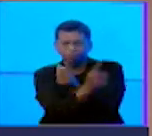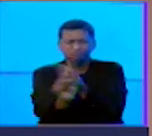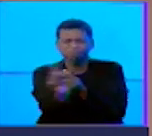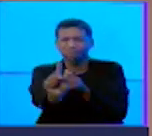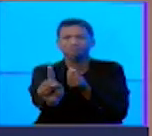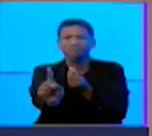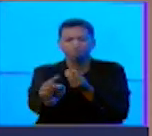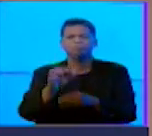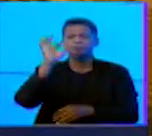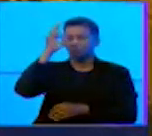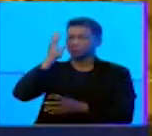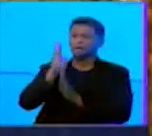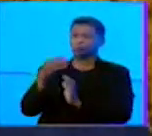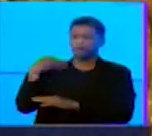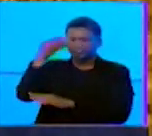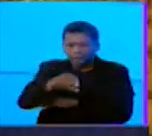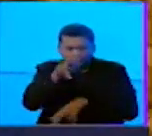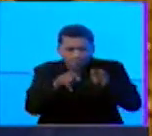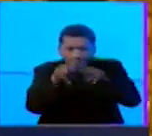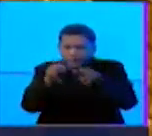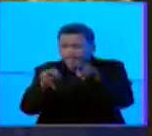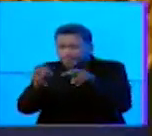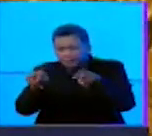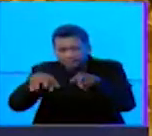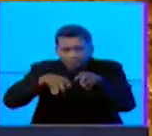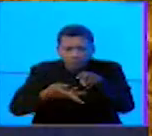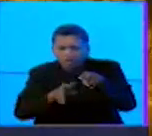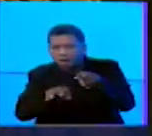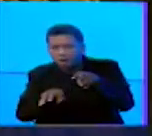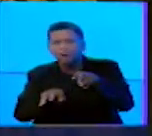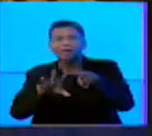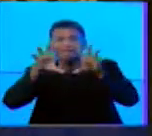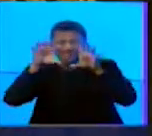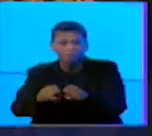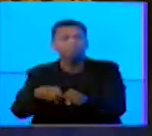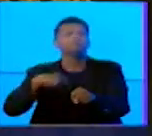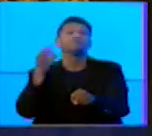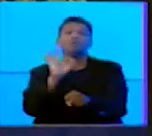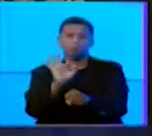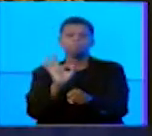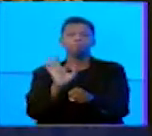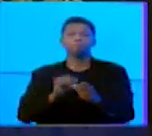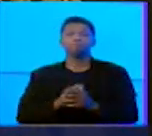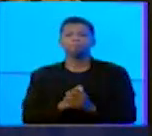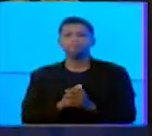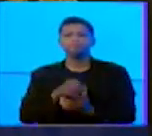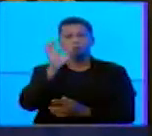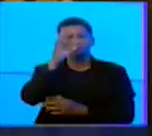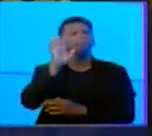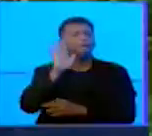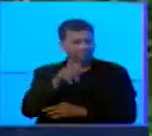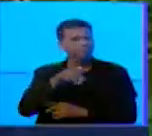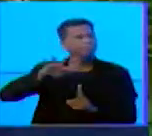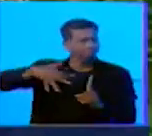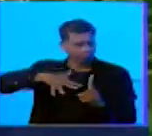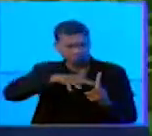melakukan pencarian dan menyisir sejumlah titik, namun pelaku belum berhasil ditemukan. Hingga kini polisi masih memburu pelaku sebab diduga